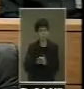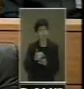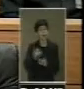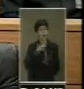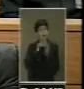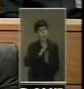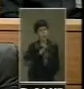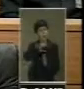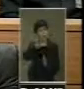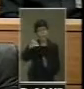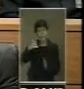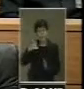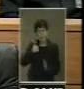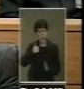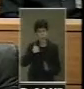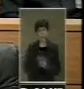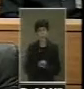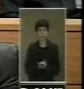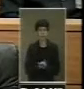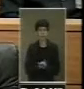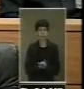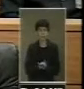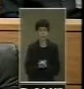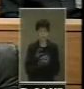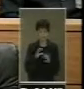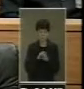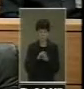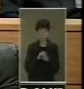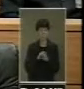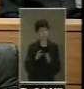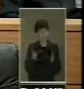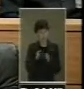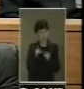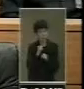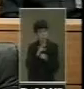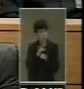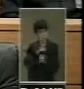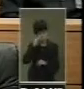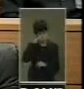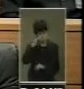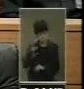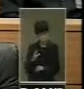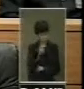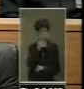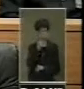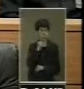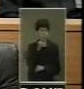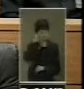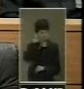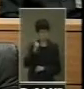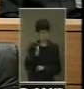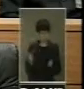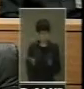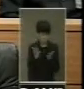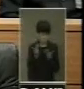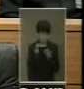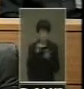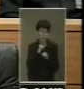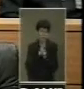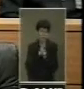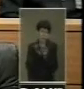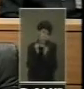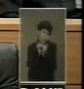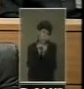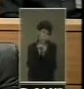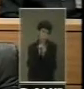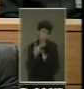ครับที่ไปสนับสนุนการปฏิวัติการรัฐประหารเผด็จการนั้นแม้จะรู้จักกันมา